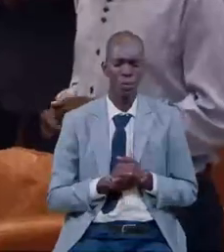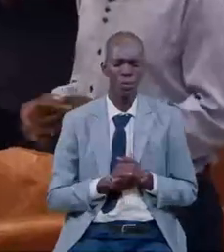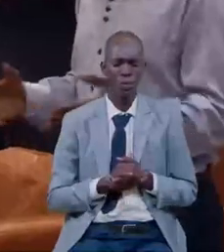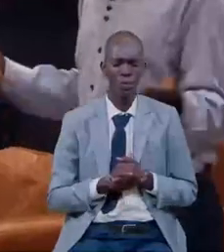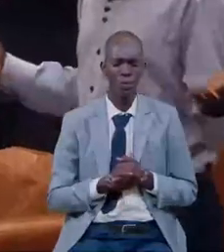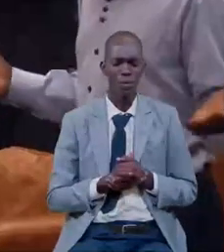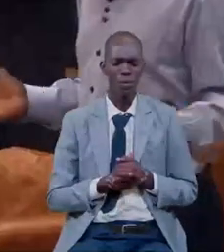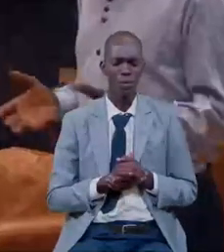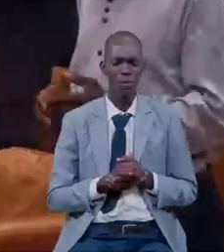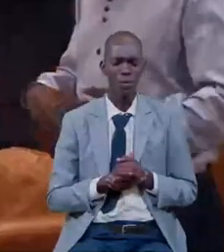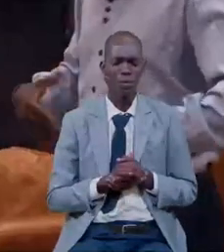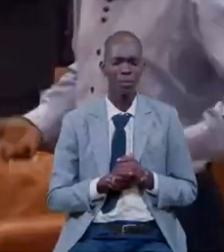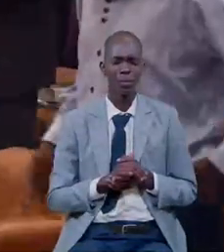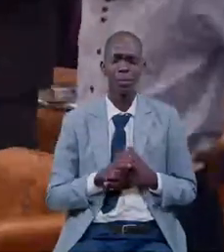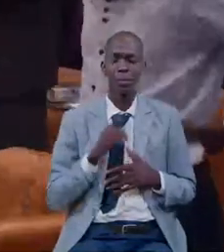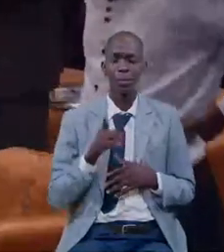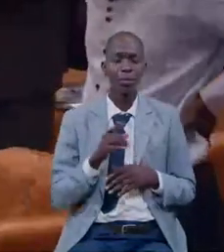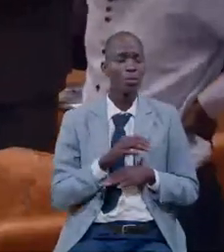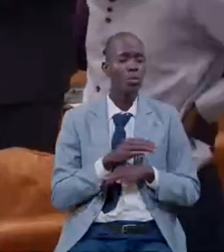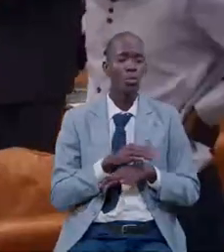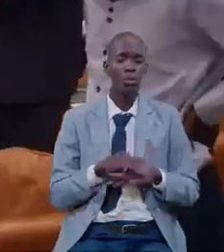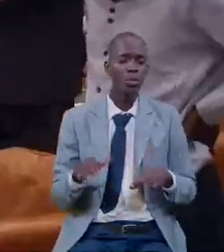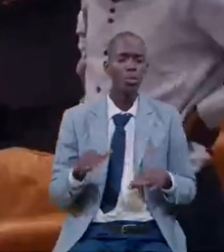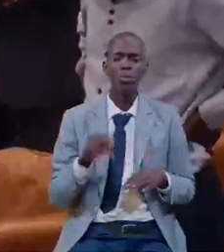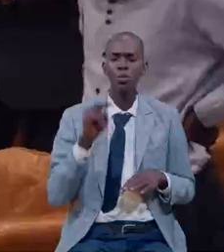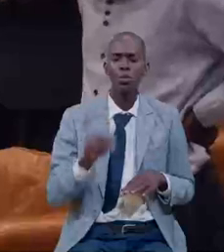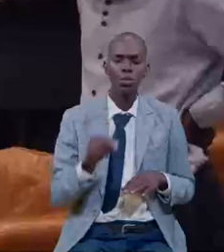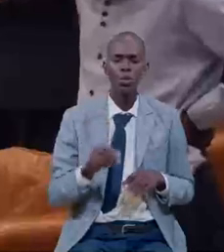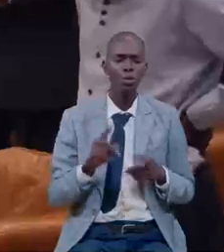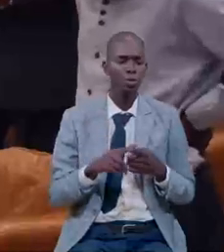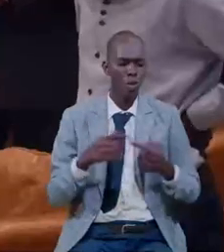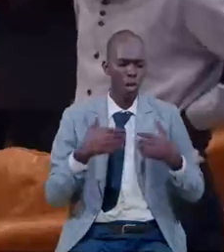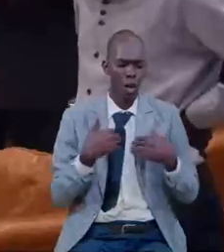autres. Vous ne devez pas avoir,